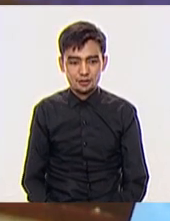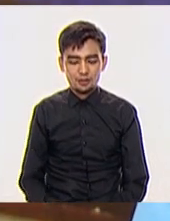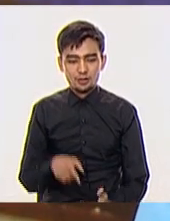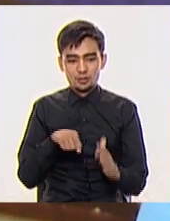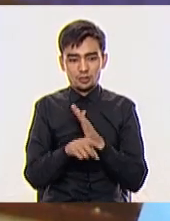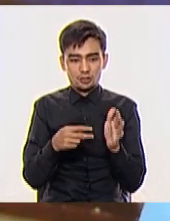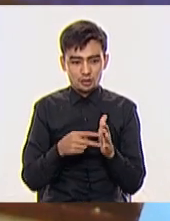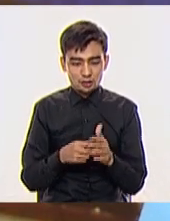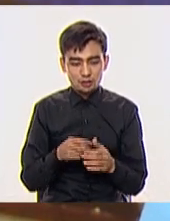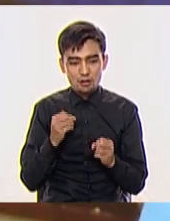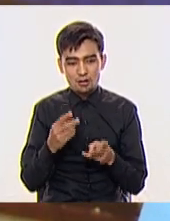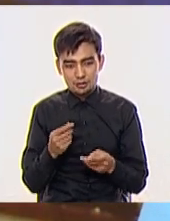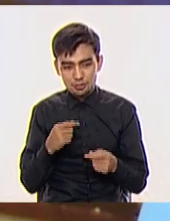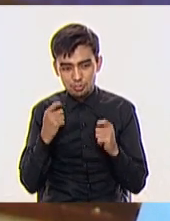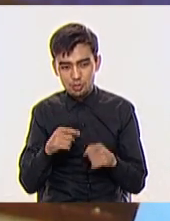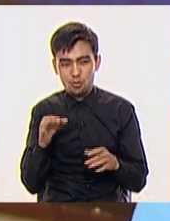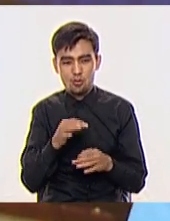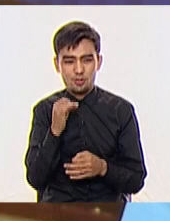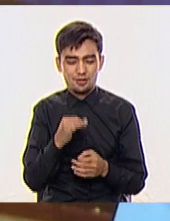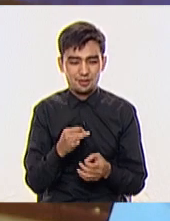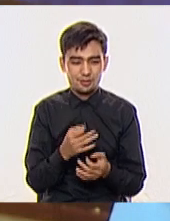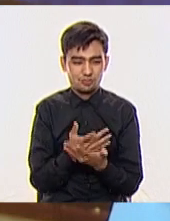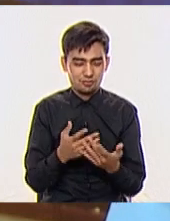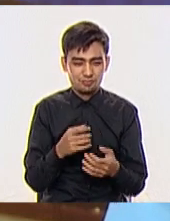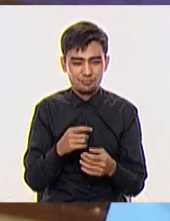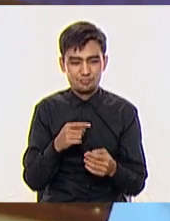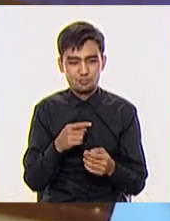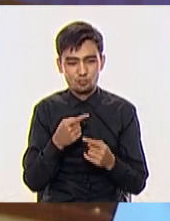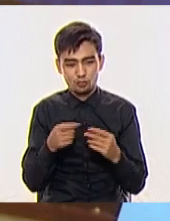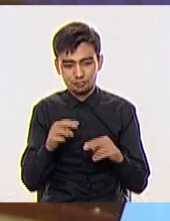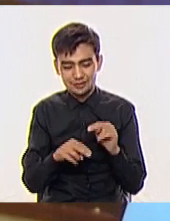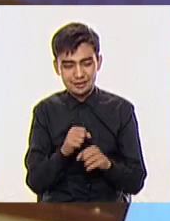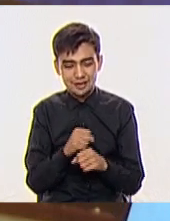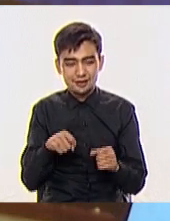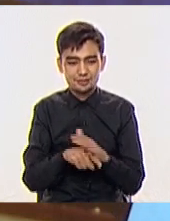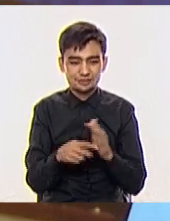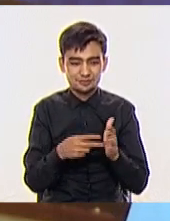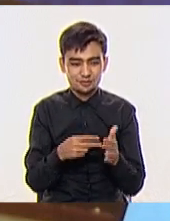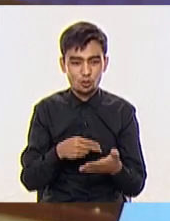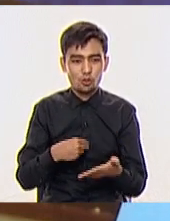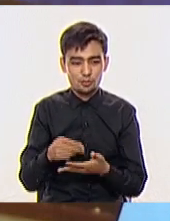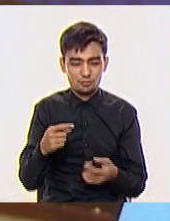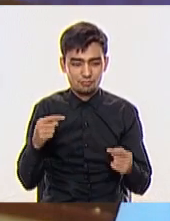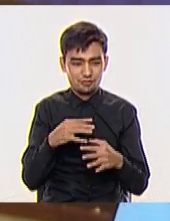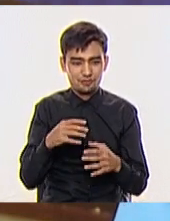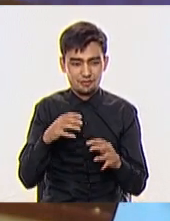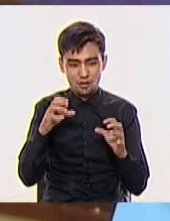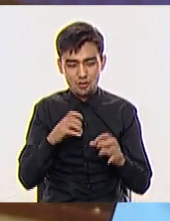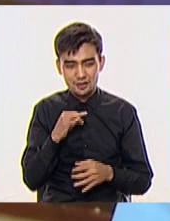тәсілін пайдаланған. Бұл жағдай ғимараттың түпкілікті сатып алу құнына теріс әсер етіп,